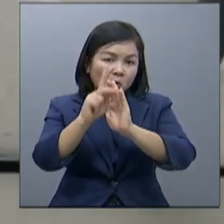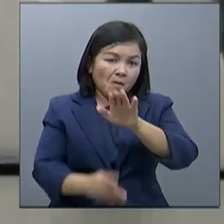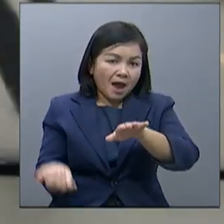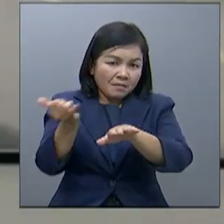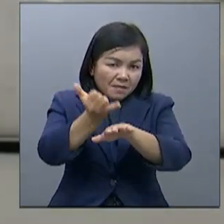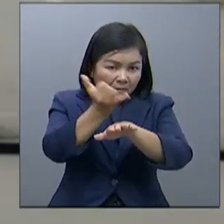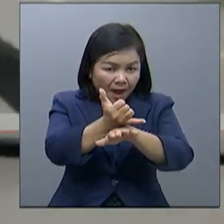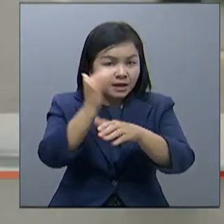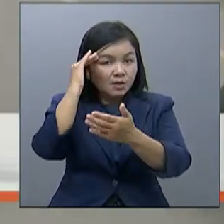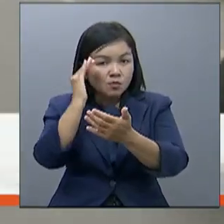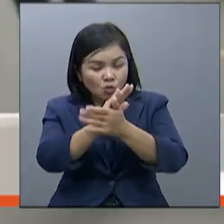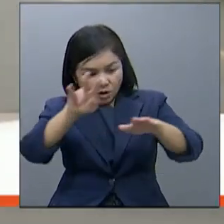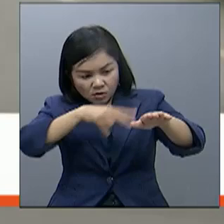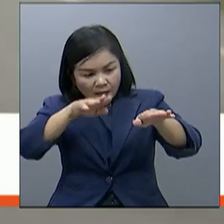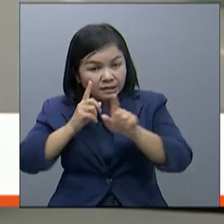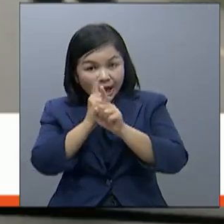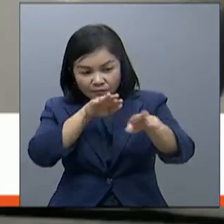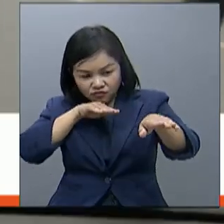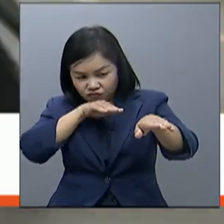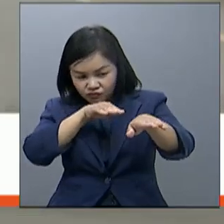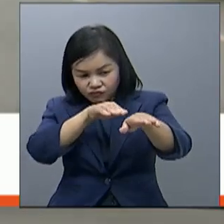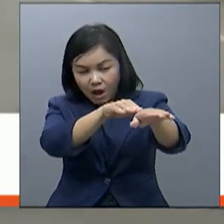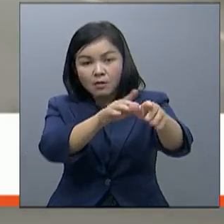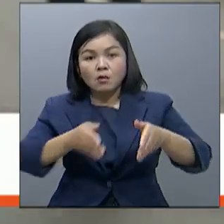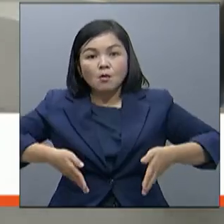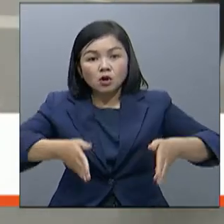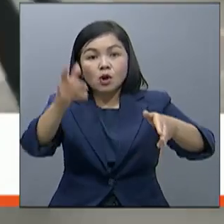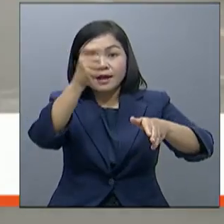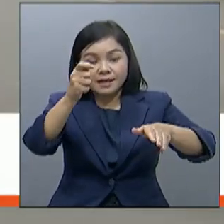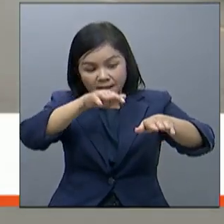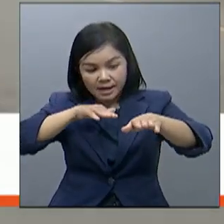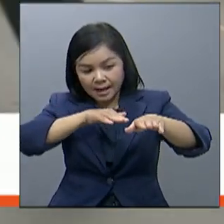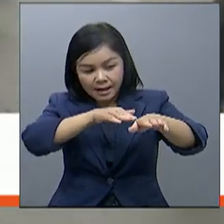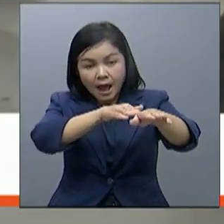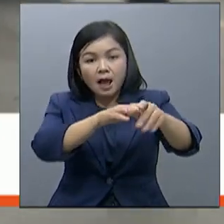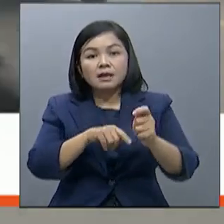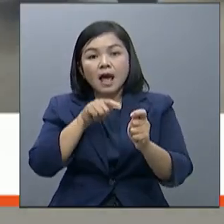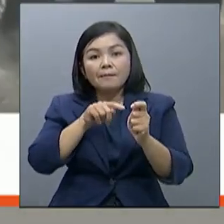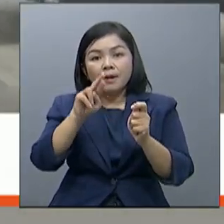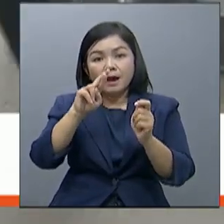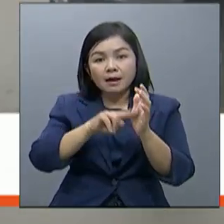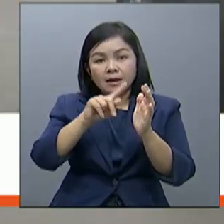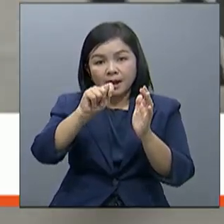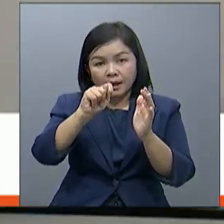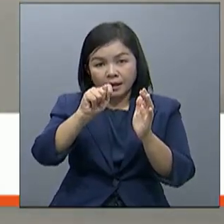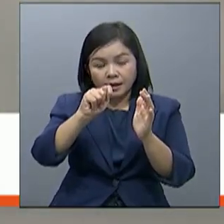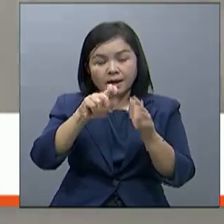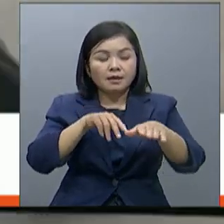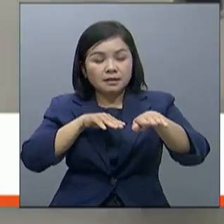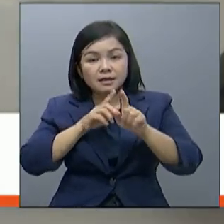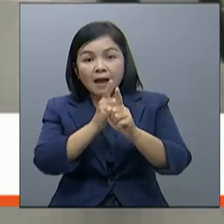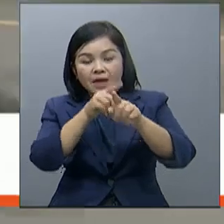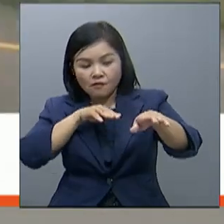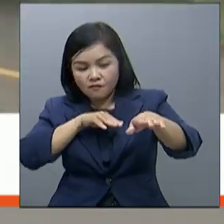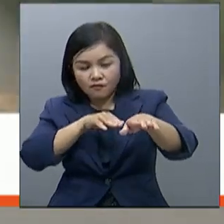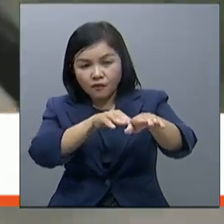ใช้วิธีการขับสะกดรอยตามบนถนนสายเอเชียช่วงอำเภอรัตภูมิค่ะ okay. ก่อนที่จะ